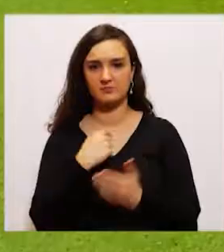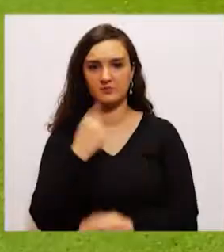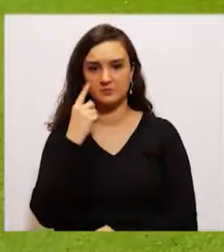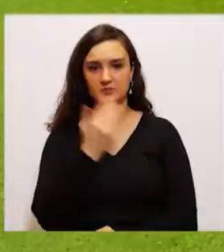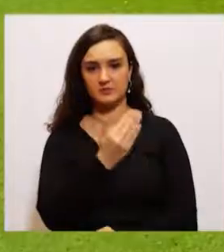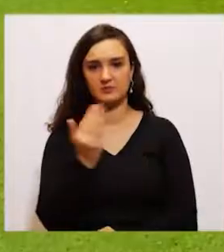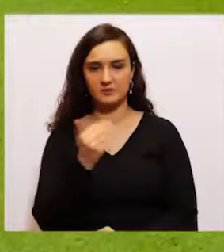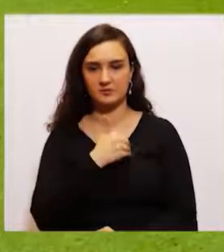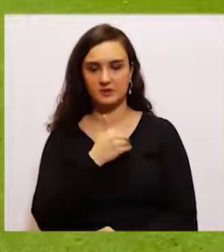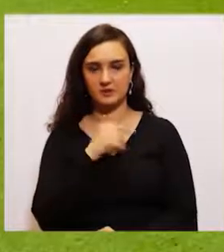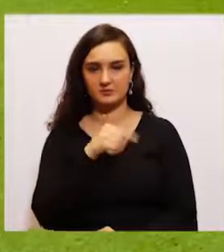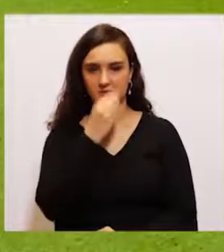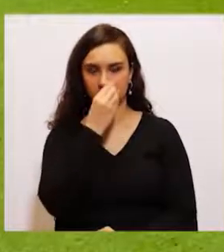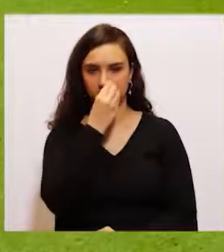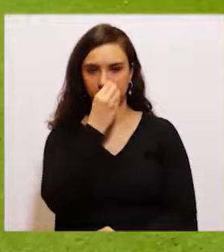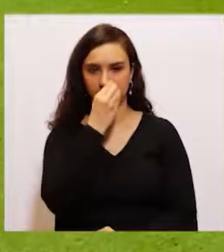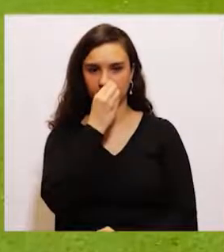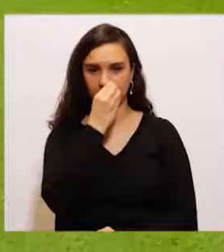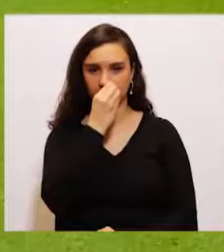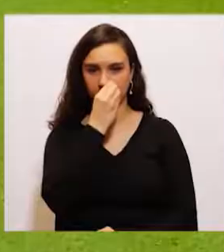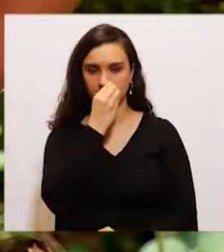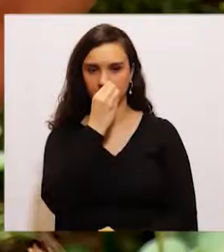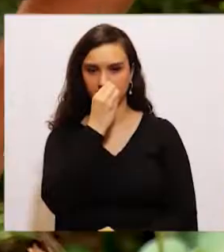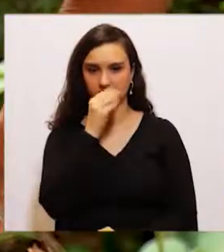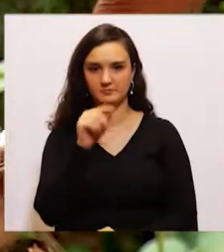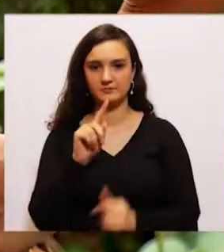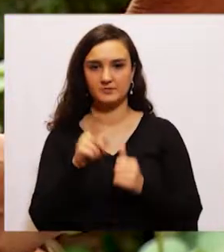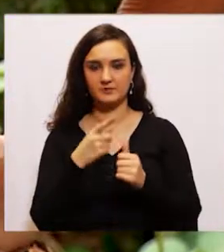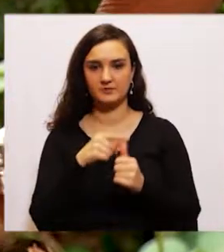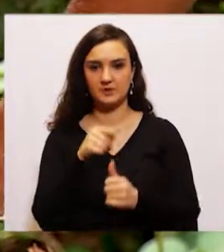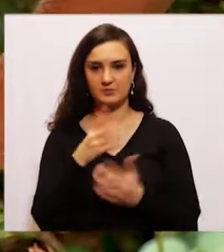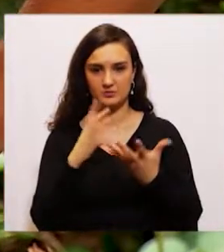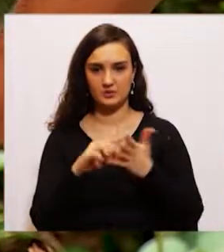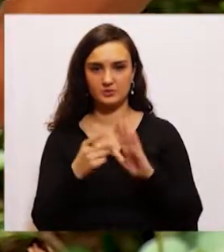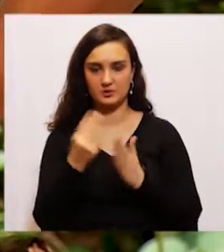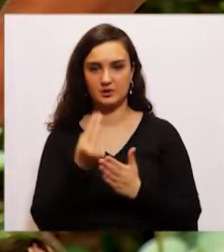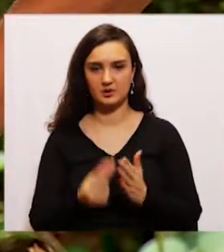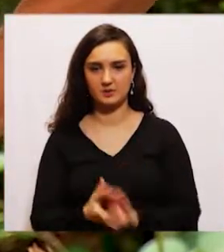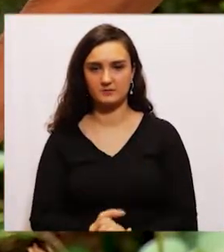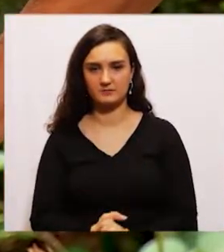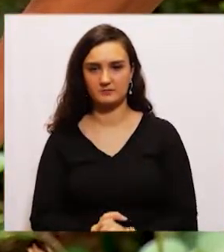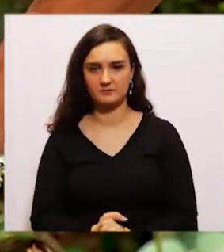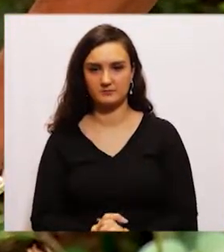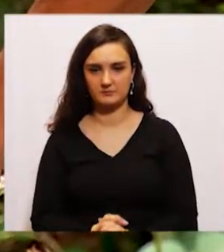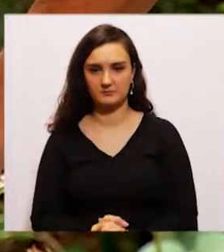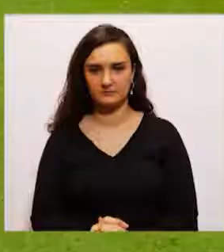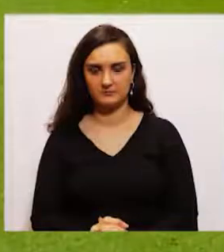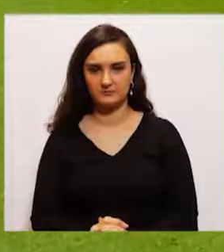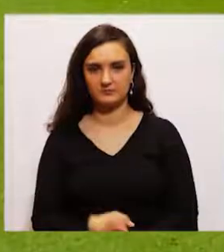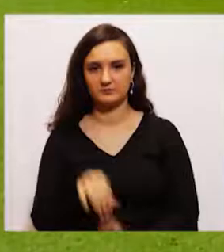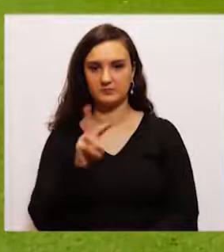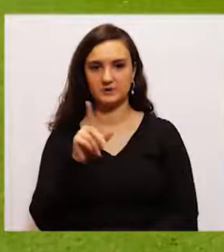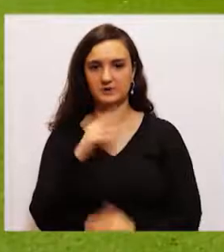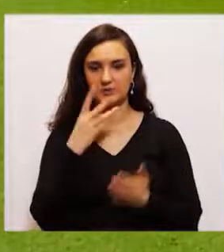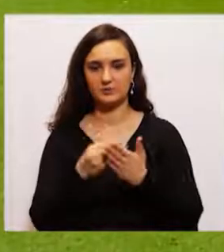რომ თქვენც მოგინდებათ ლიზას ადგილზე აბა აბა ეს რა არის ესეთ ოთახში რომ დახატე ა ლიზას საკუთარი